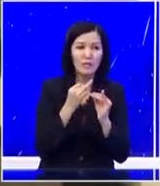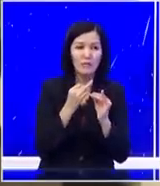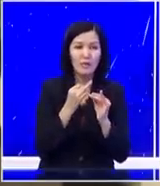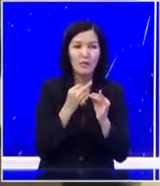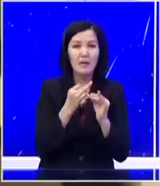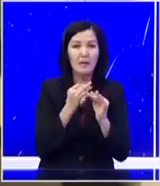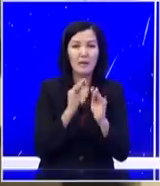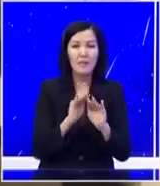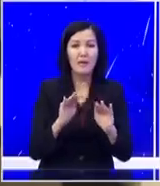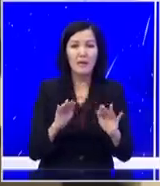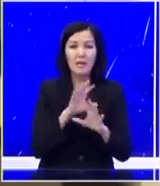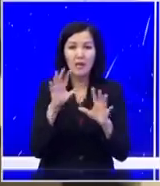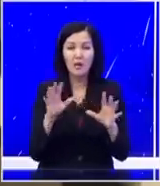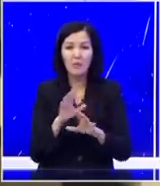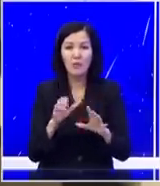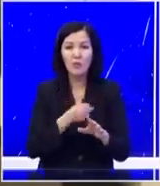үлкенмен үлкенше